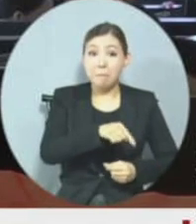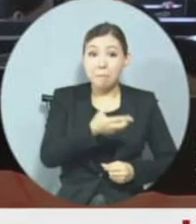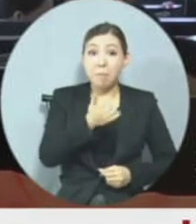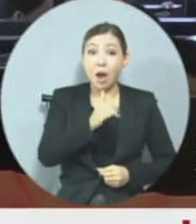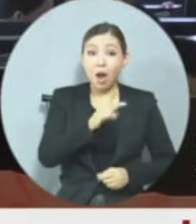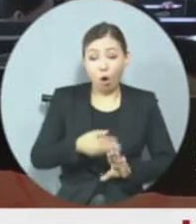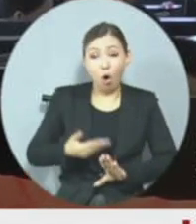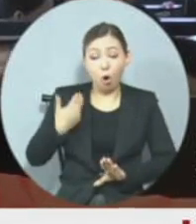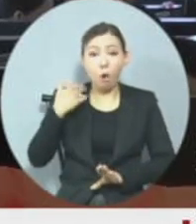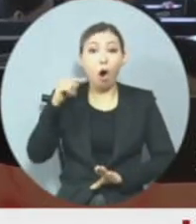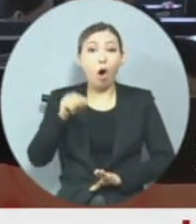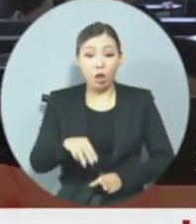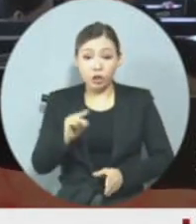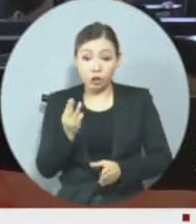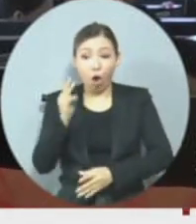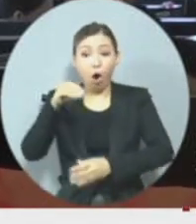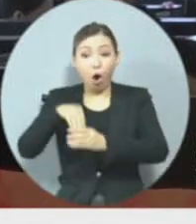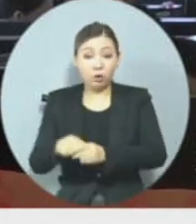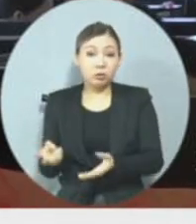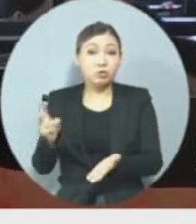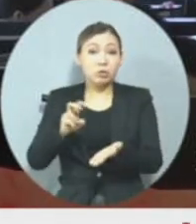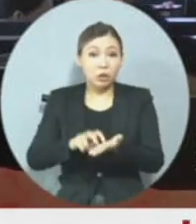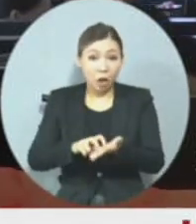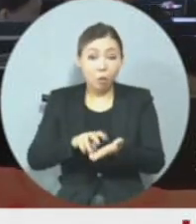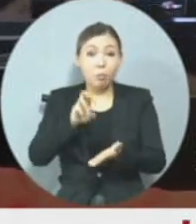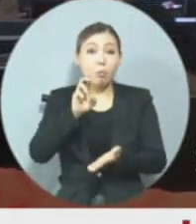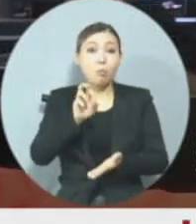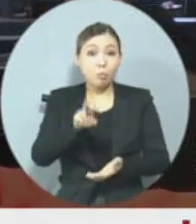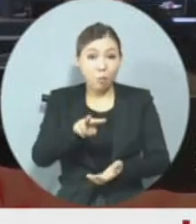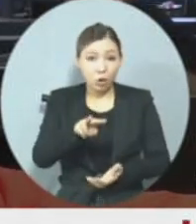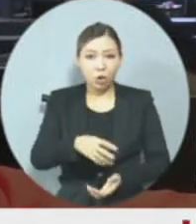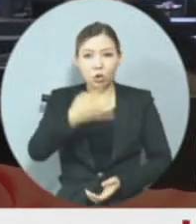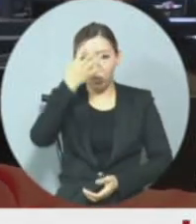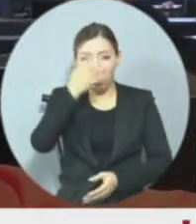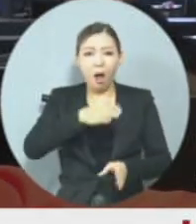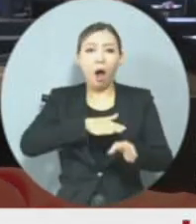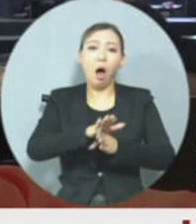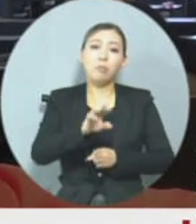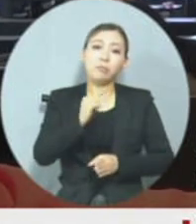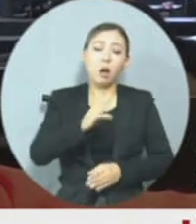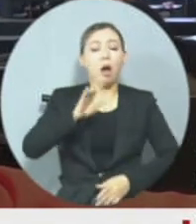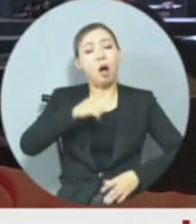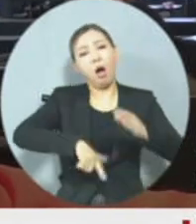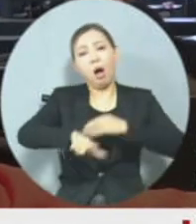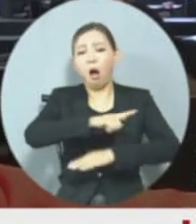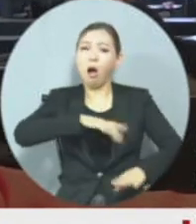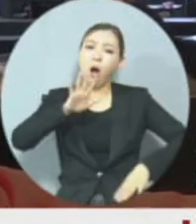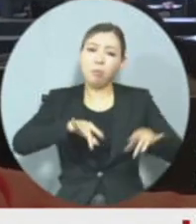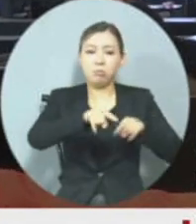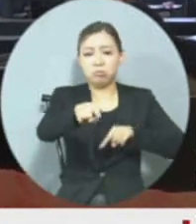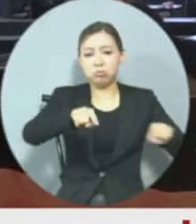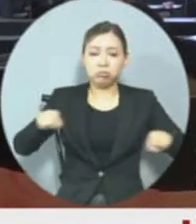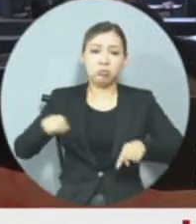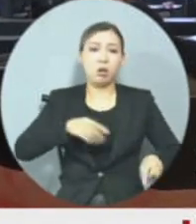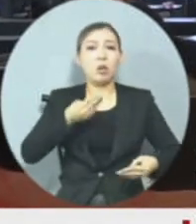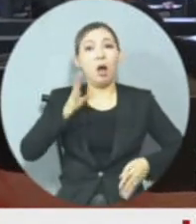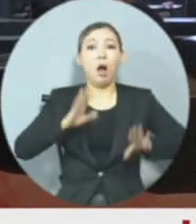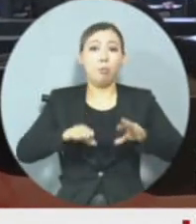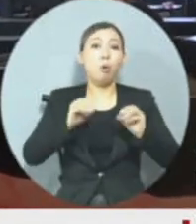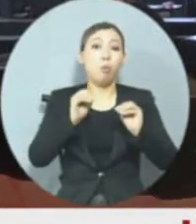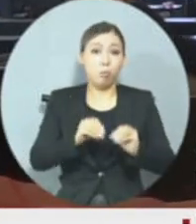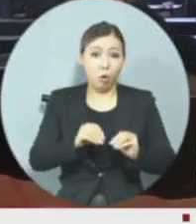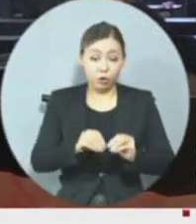ерөнхий шалгалт өгөө тэнцсэн хэм боловч төрийн албаны тусгай шалгалтыг одоо хаан чал байгуулга төрч өгөх бололцоотой. Гэхдээ тухайн албаны